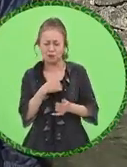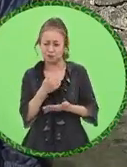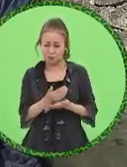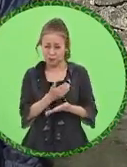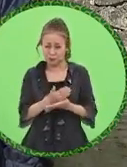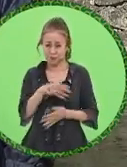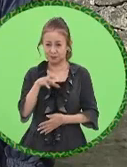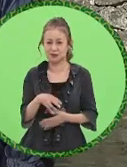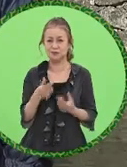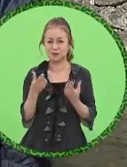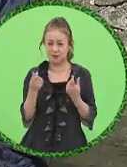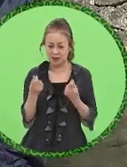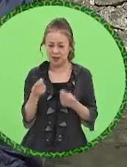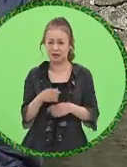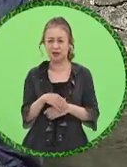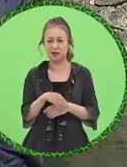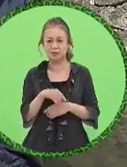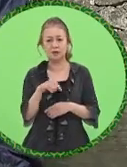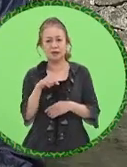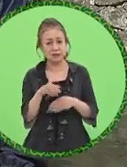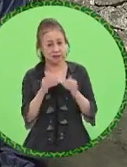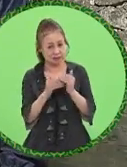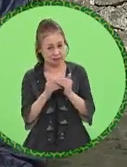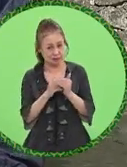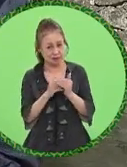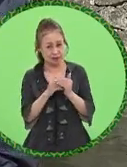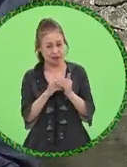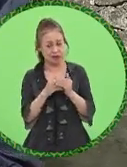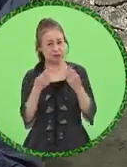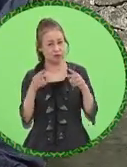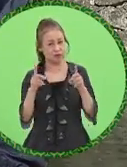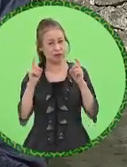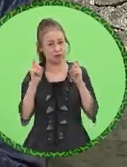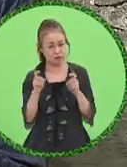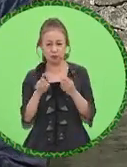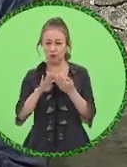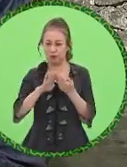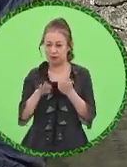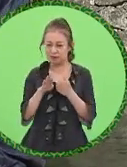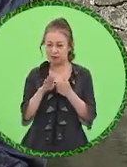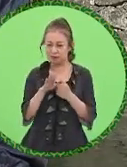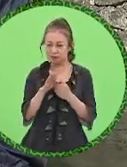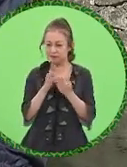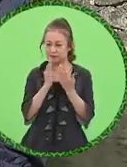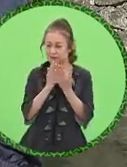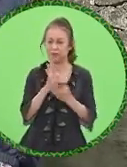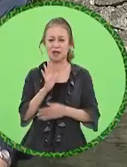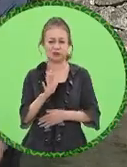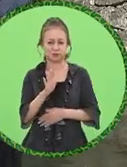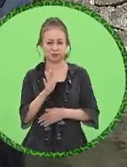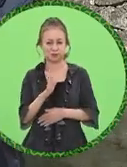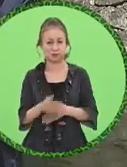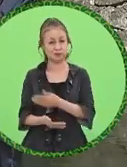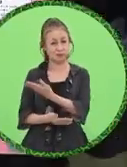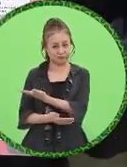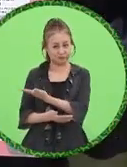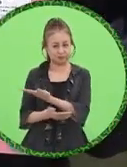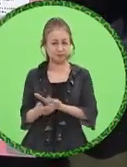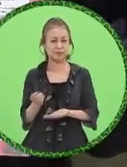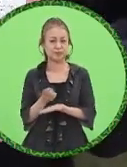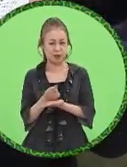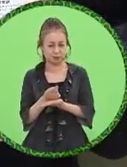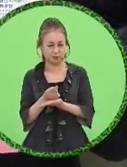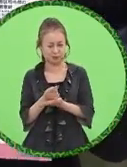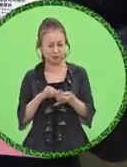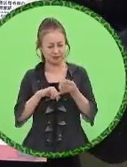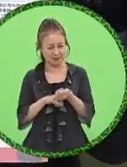まっている場所なんですね。 そうなんですよ、広島城は石垣の他にもいろいろな秘密があるんですね。こういうマップも配布して